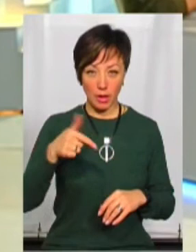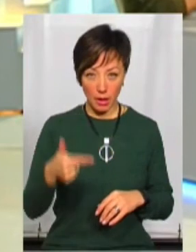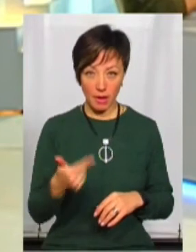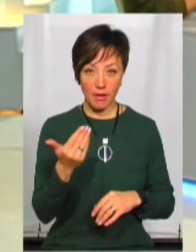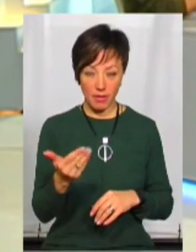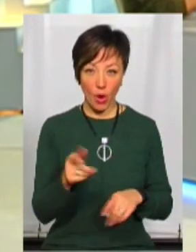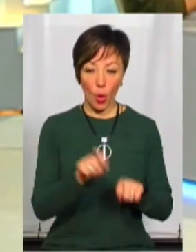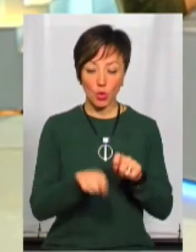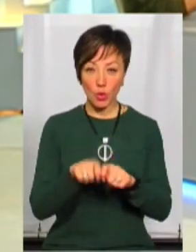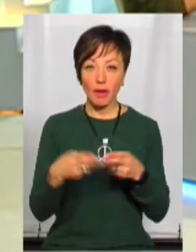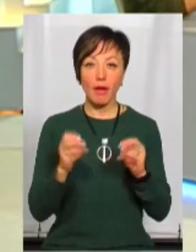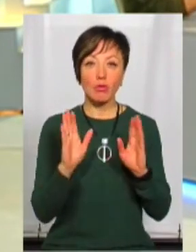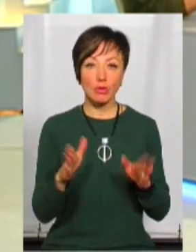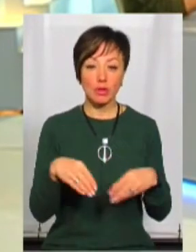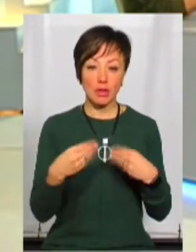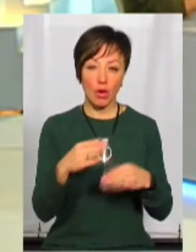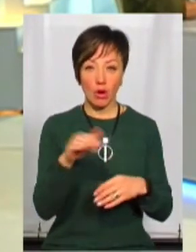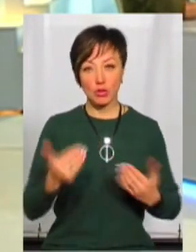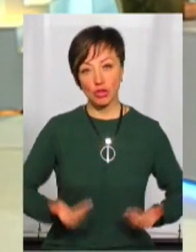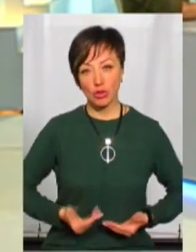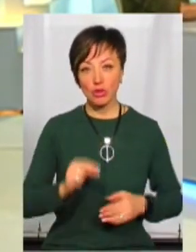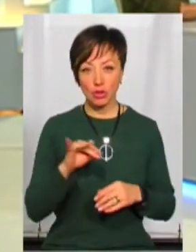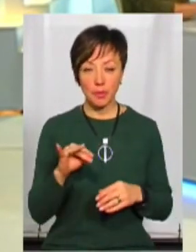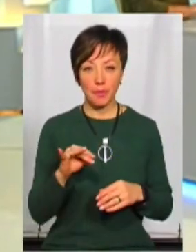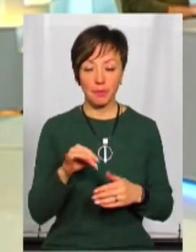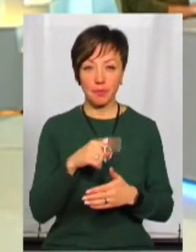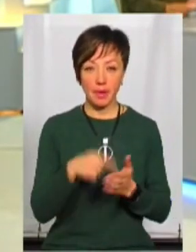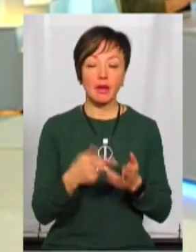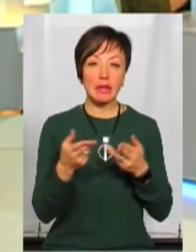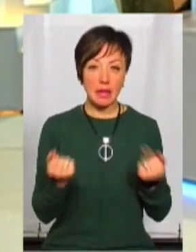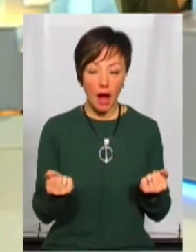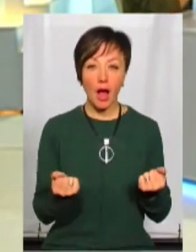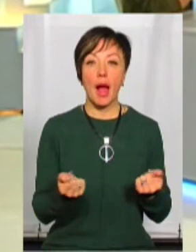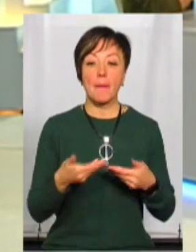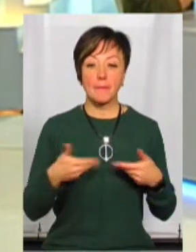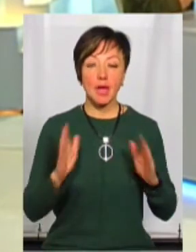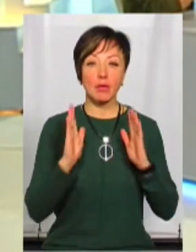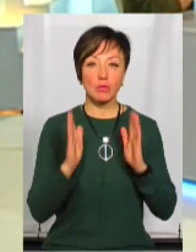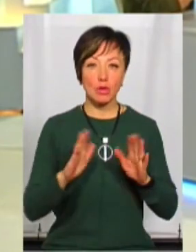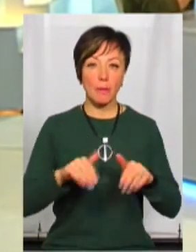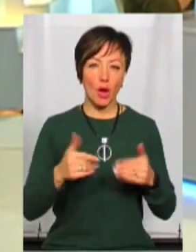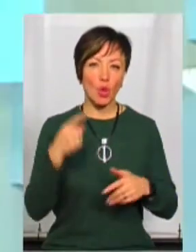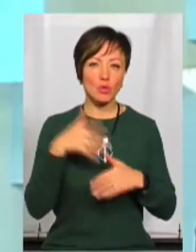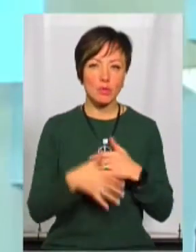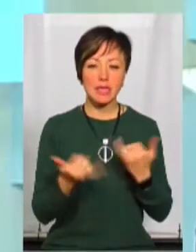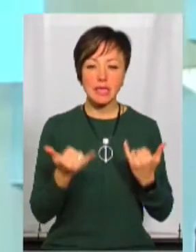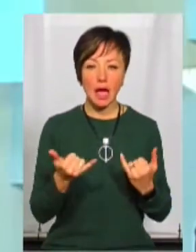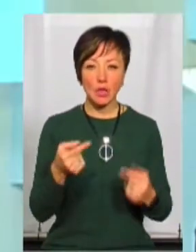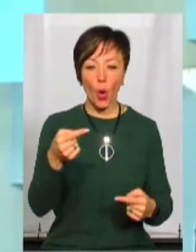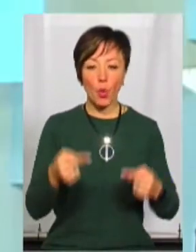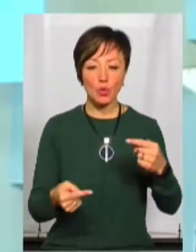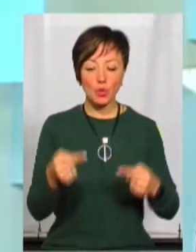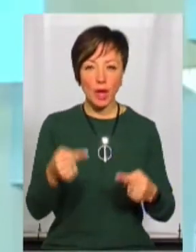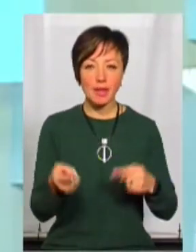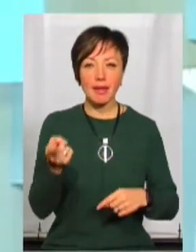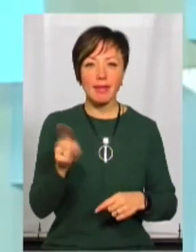то ви якось контролюєте, де будуть надавати в оренду житло? Чи... Так, ми будемо пропонувати. Розумієте, тут зараз конкуренція